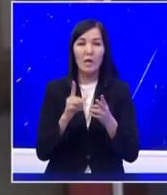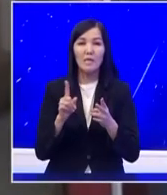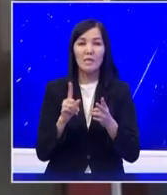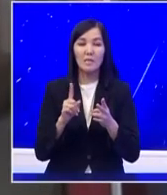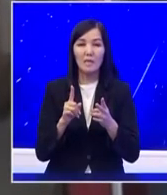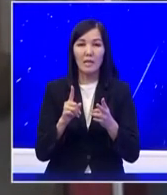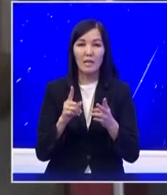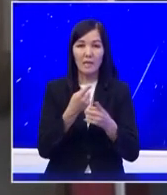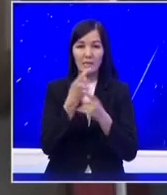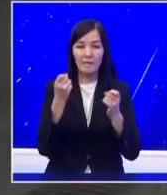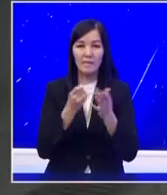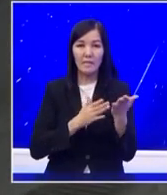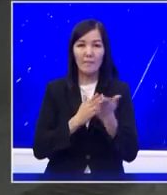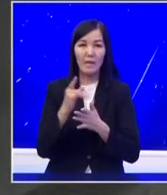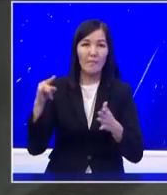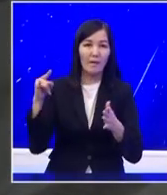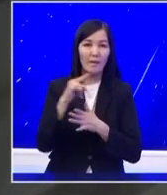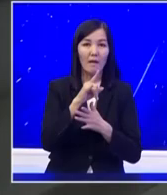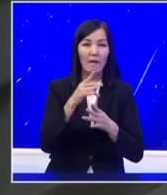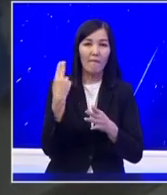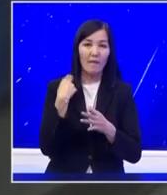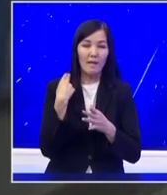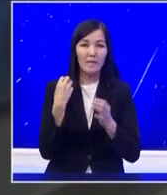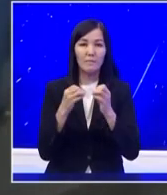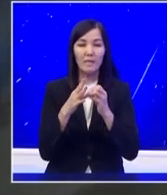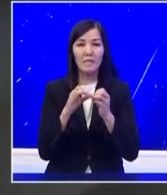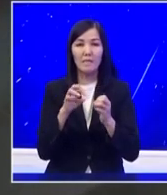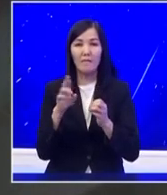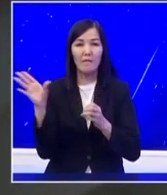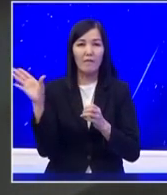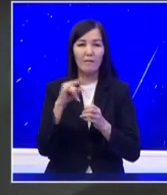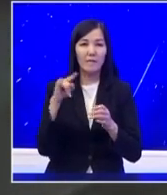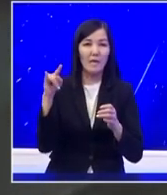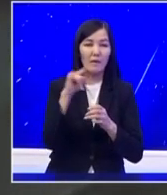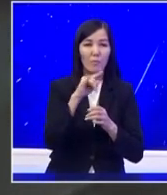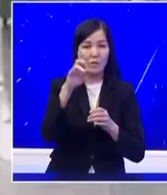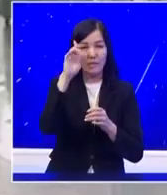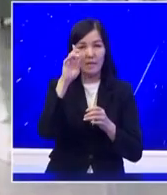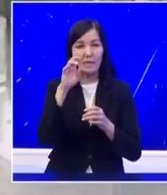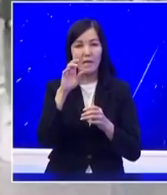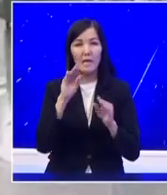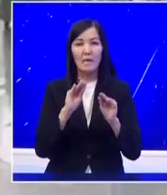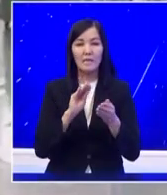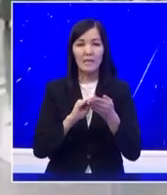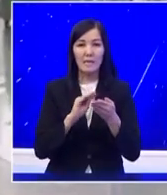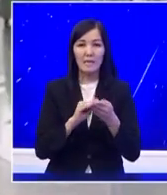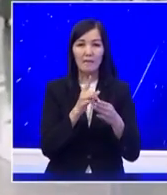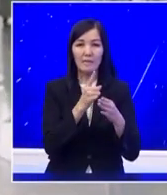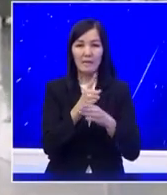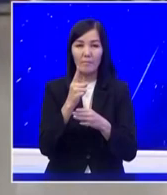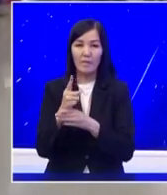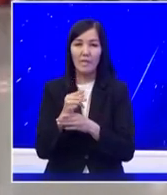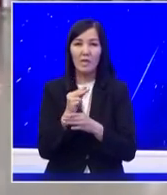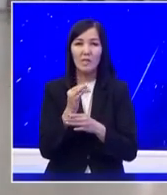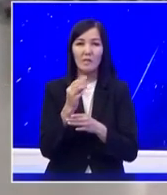Афины разрешили прямые авиарейсы из Великобритании с 15 июля во все аэропорты страны, сохранив пока в силе запрет для шведских